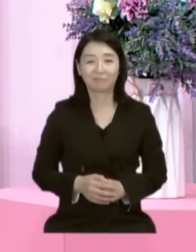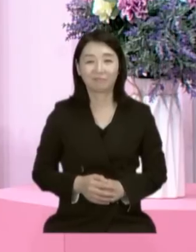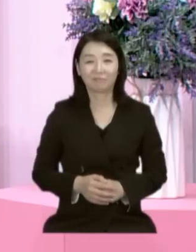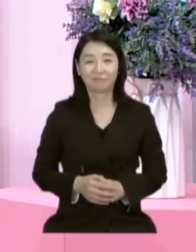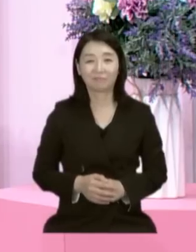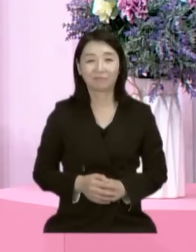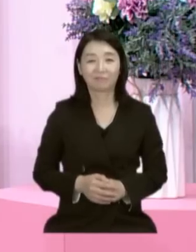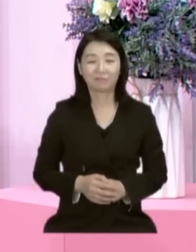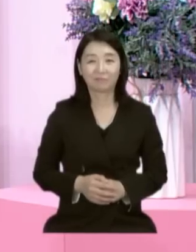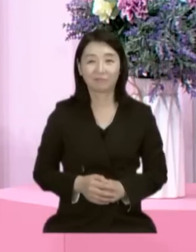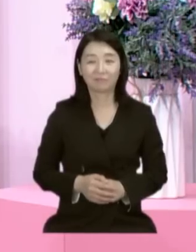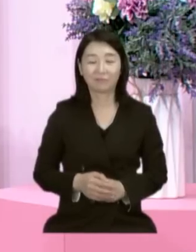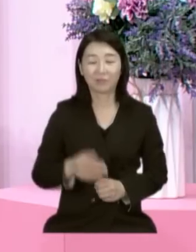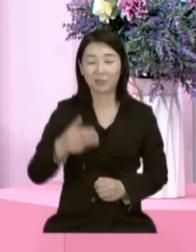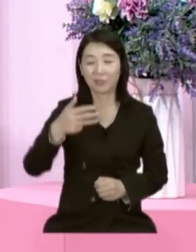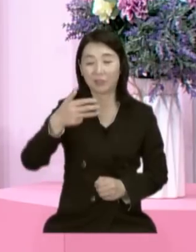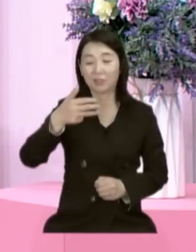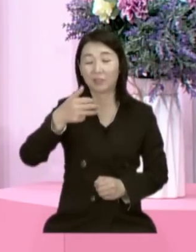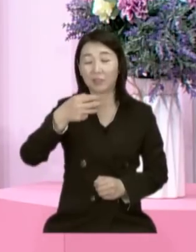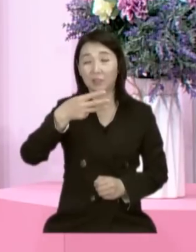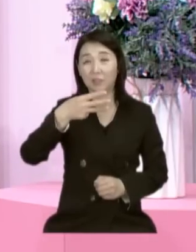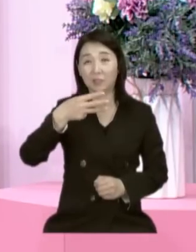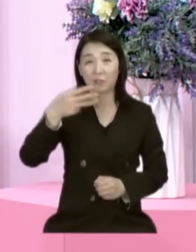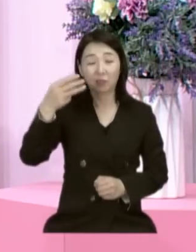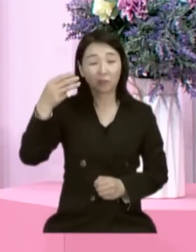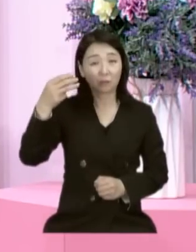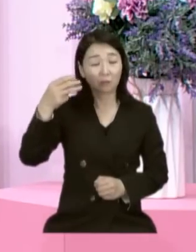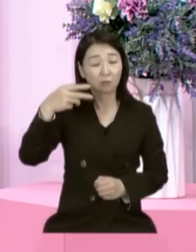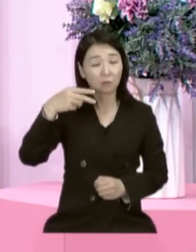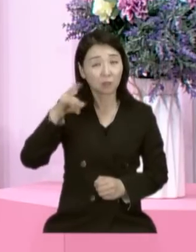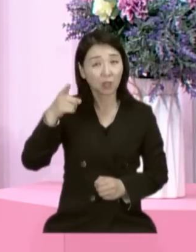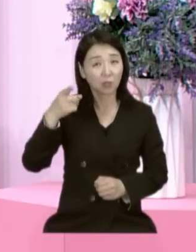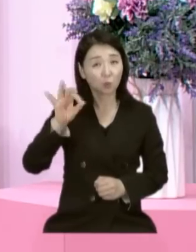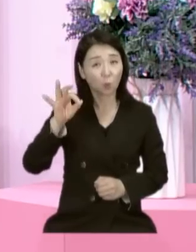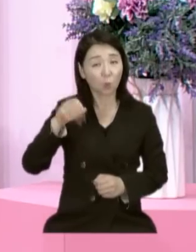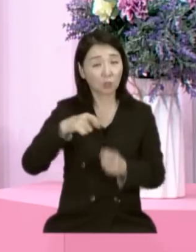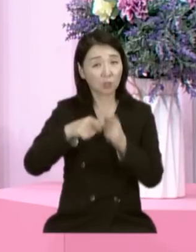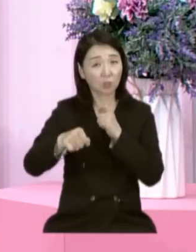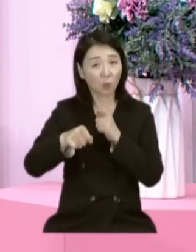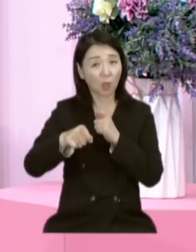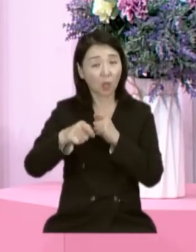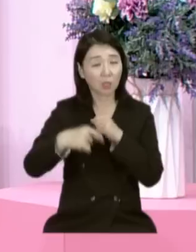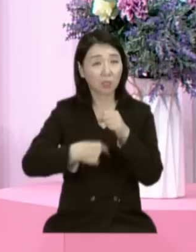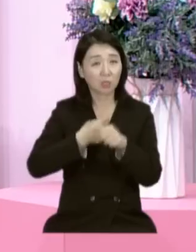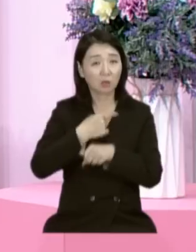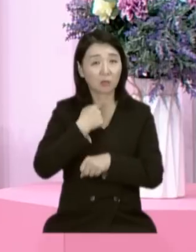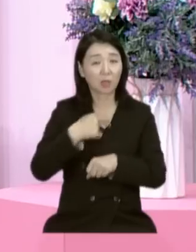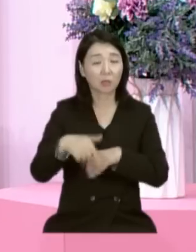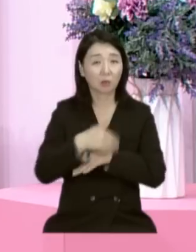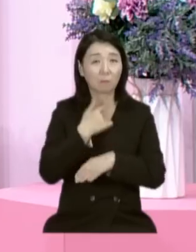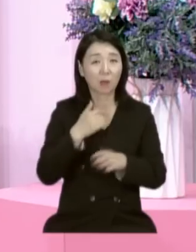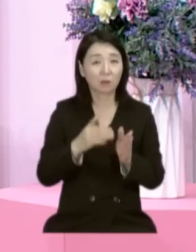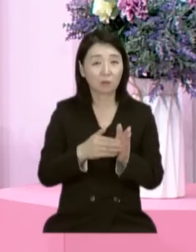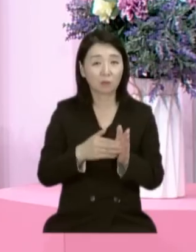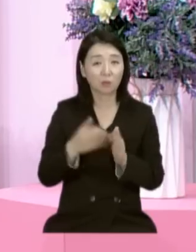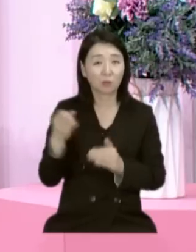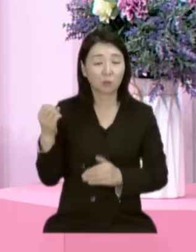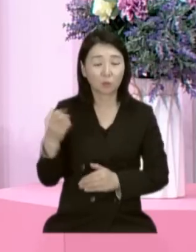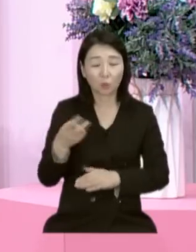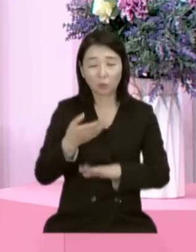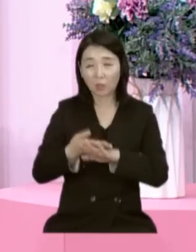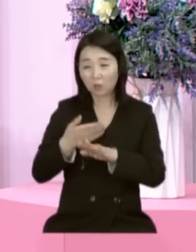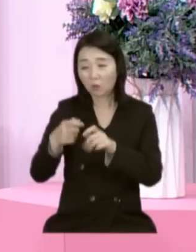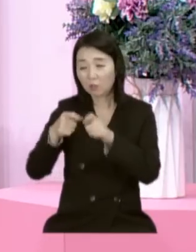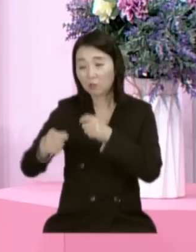세종지혜라는 지혜를 1년을 다녔는데 예. 1년 만에 세한지혜에서 지혜를 창립해